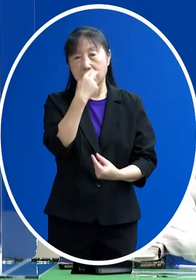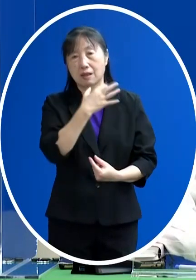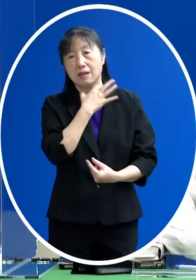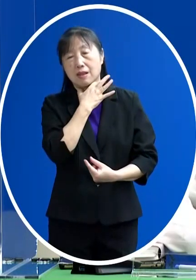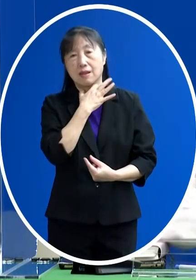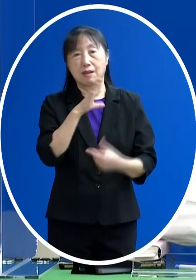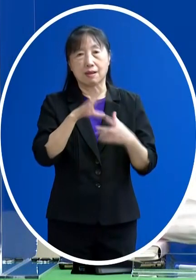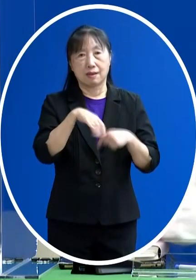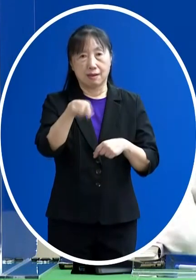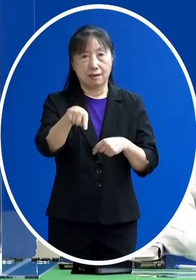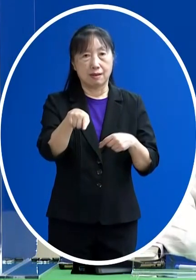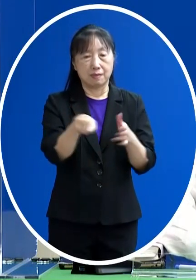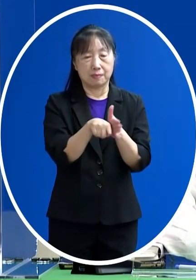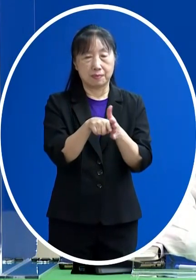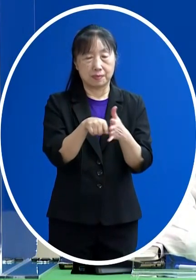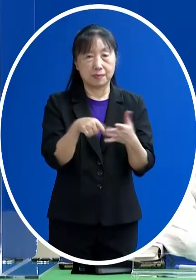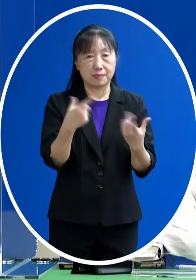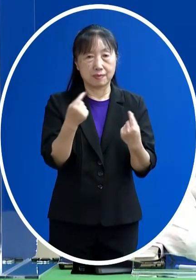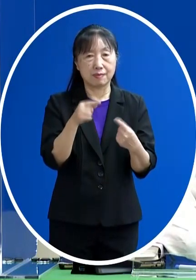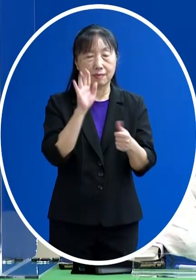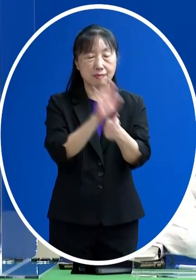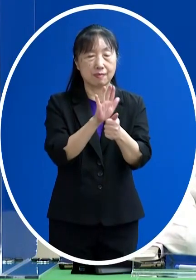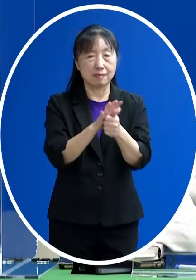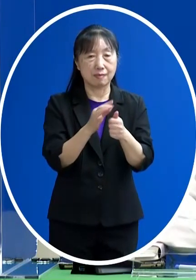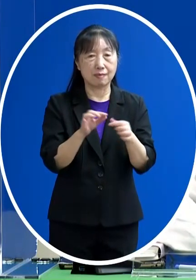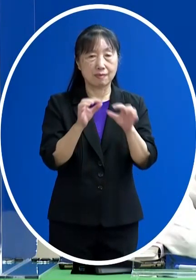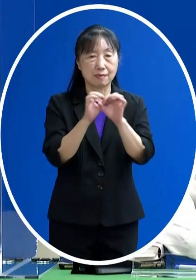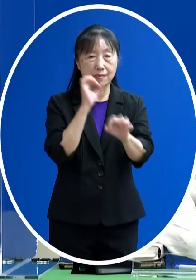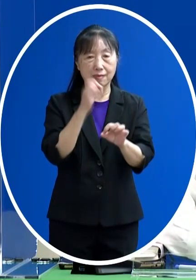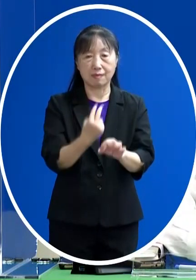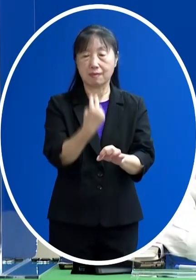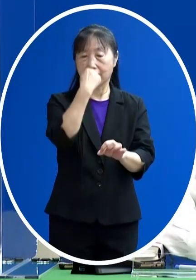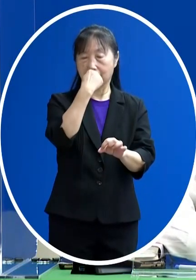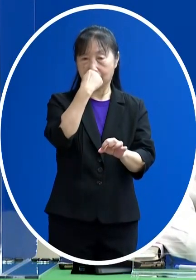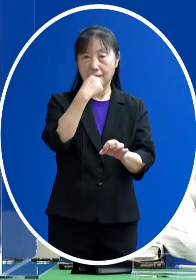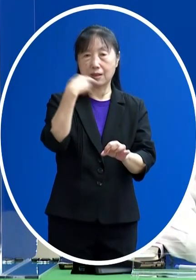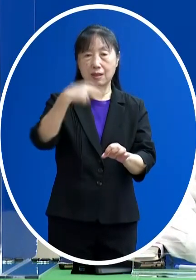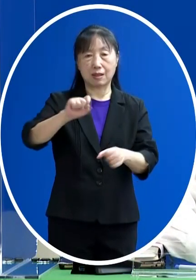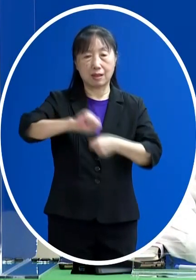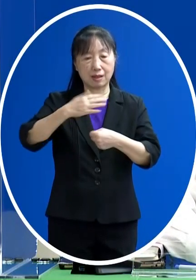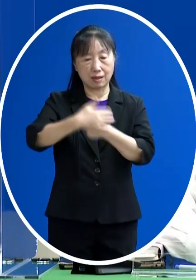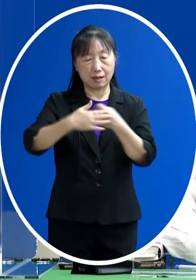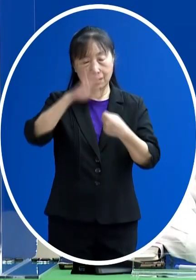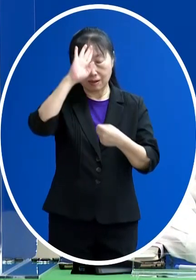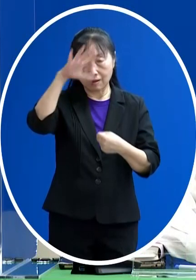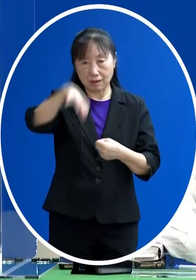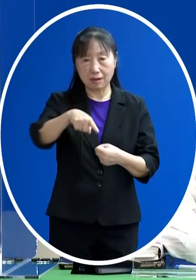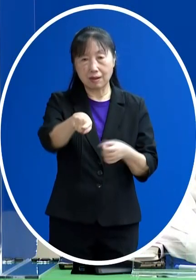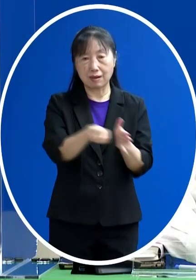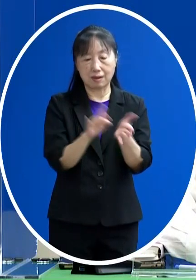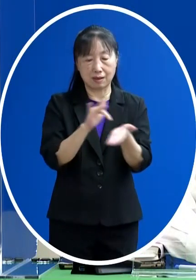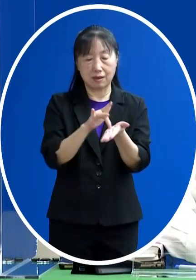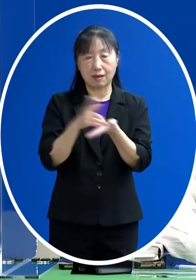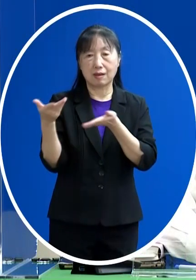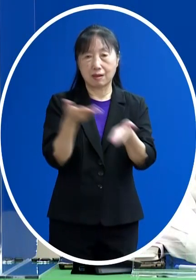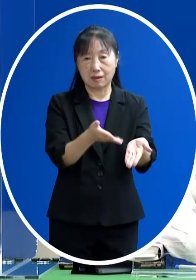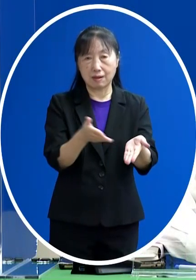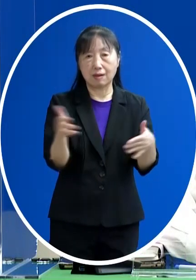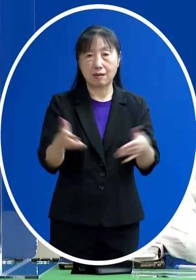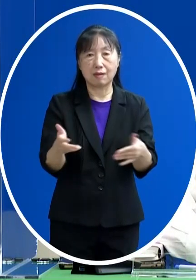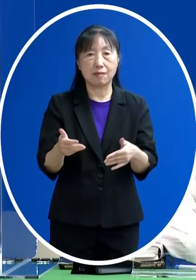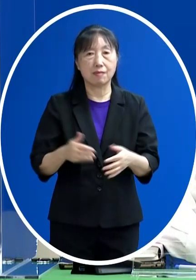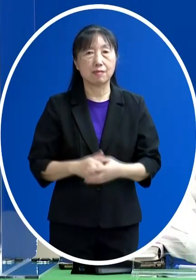形哦，所以当天事实上也有插管住到加护病房去，住院当中有给予瑞德西韦等这些药物治疗